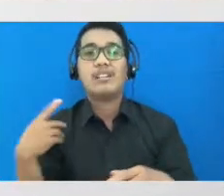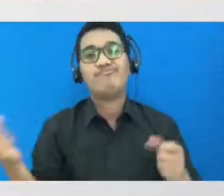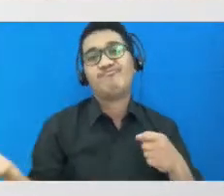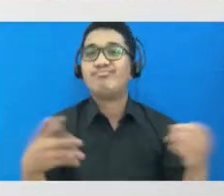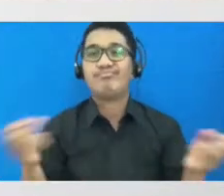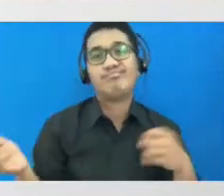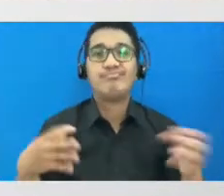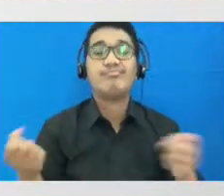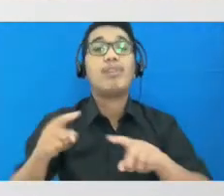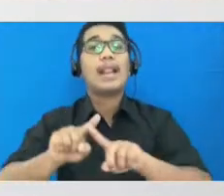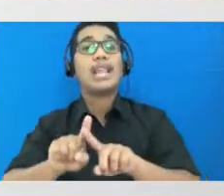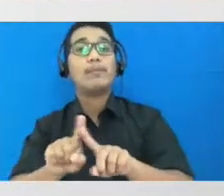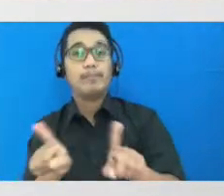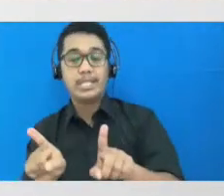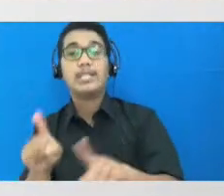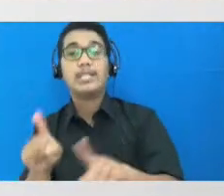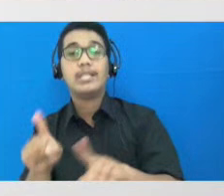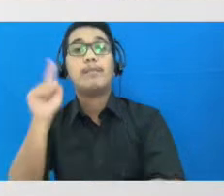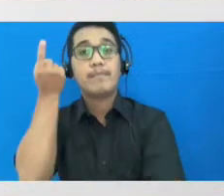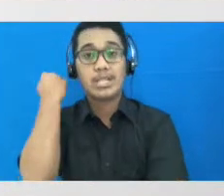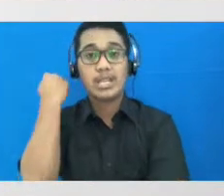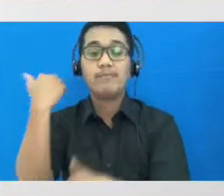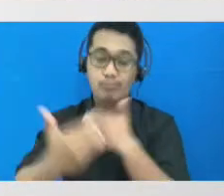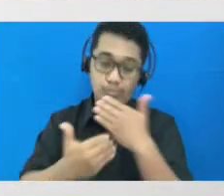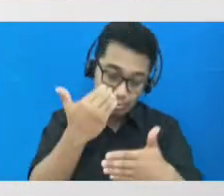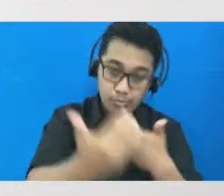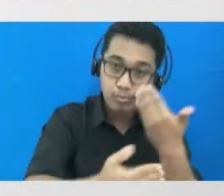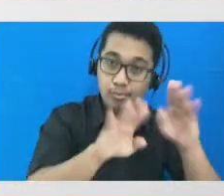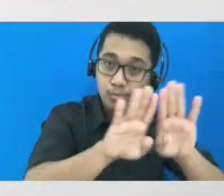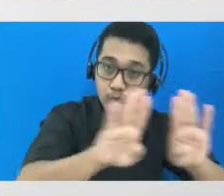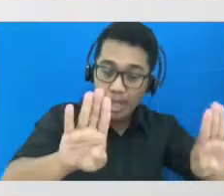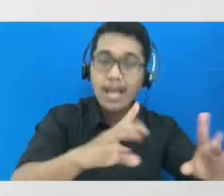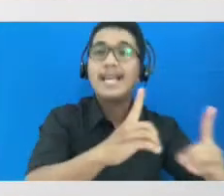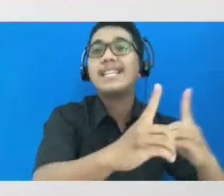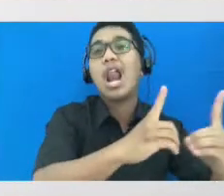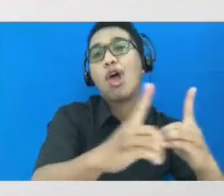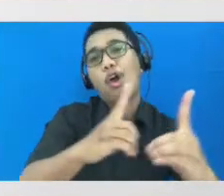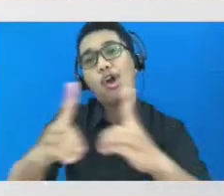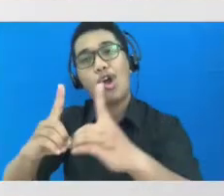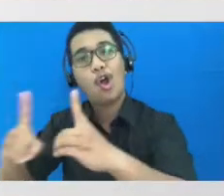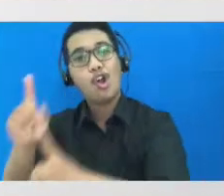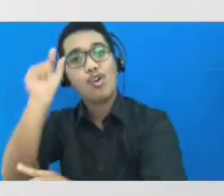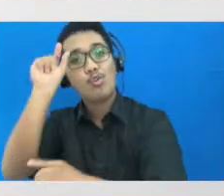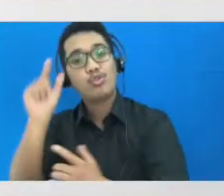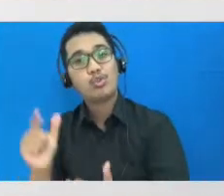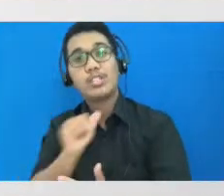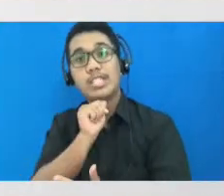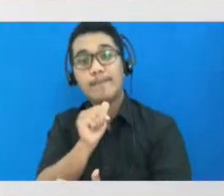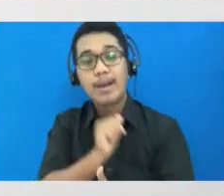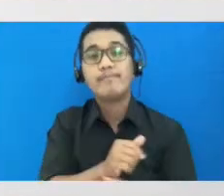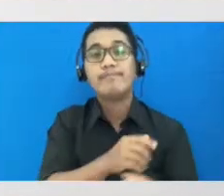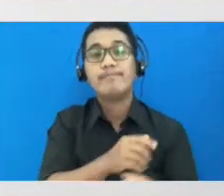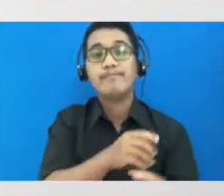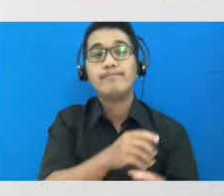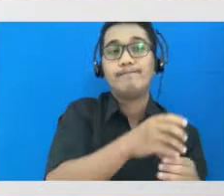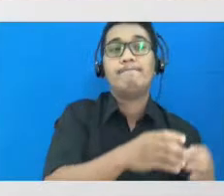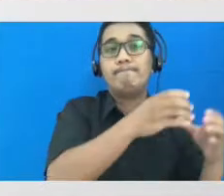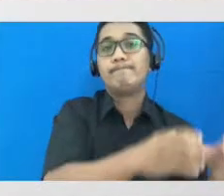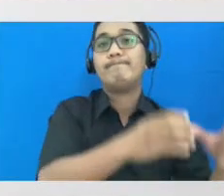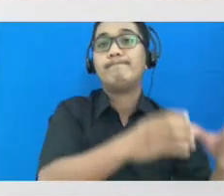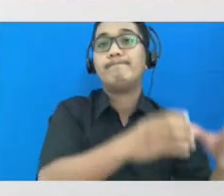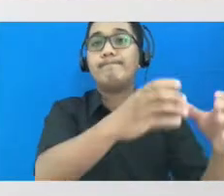dalam pelaksanaannya pemerintah juga terus membuka ruang dialog bagi setiap orang pemangku